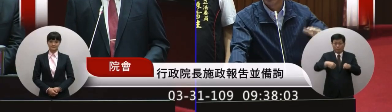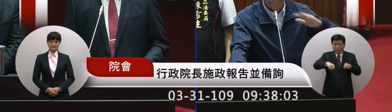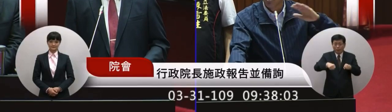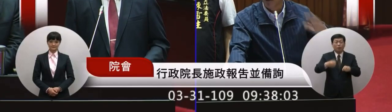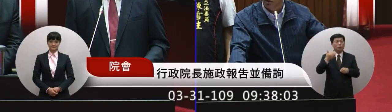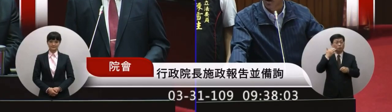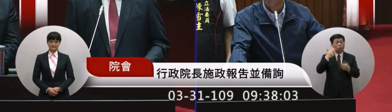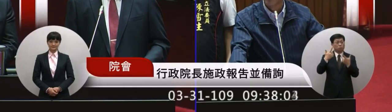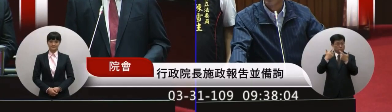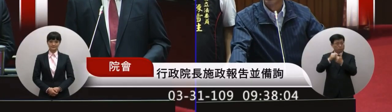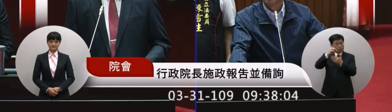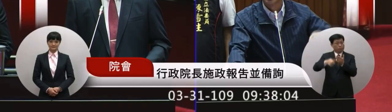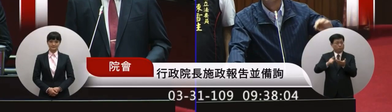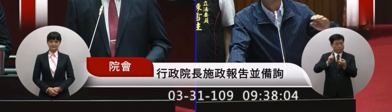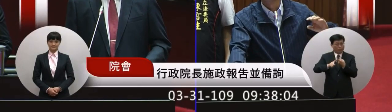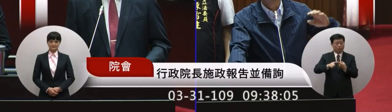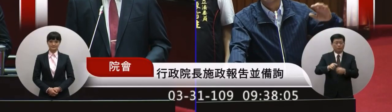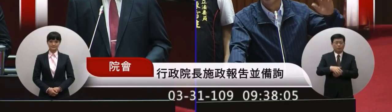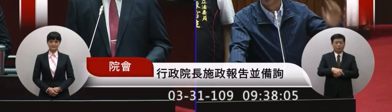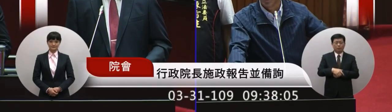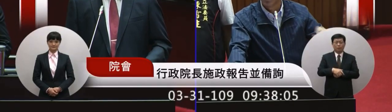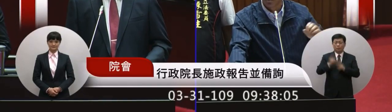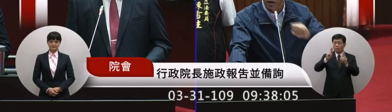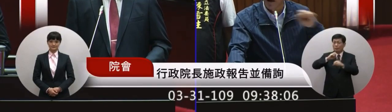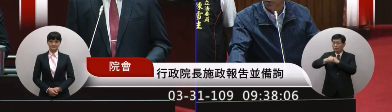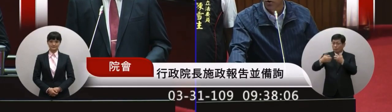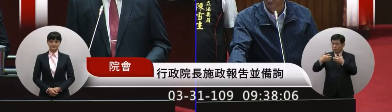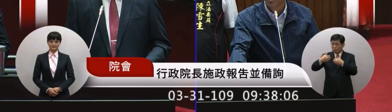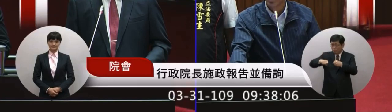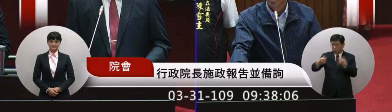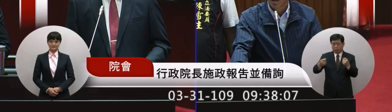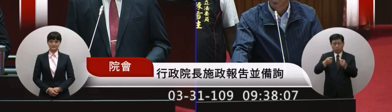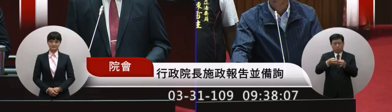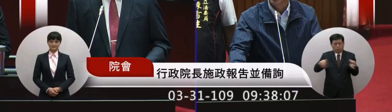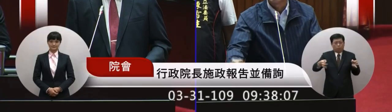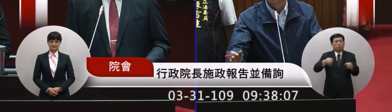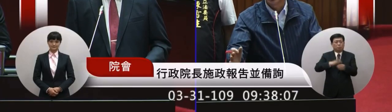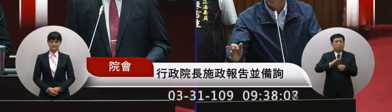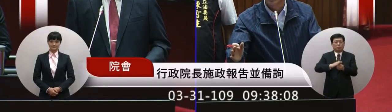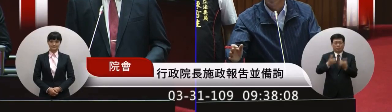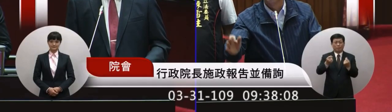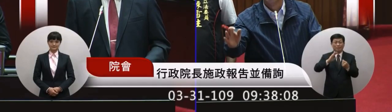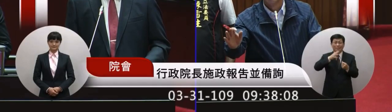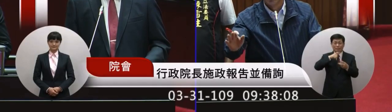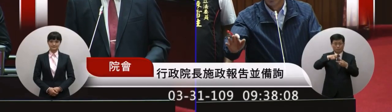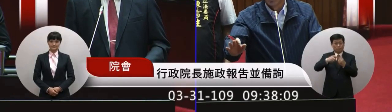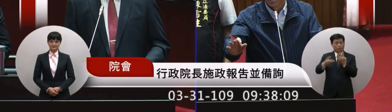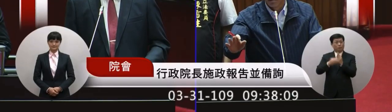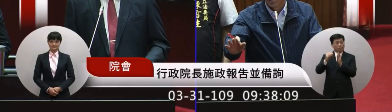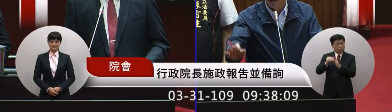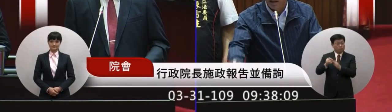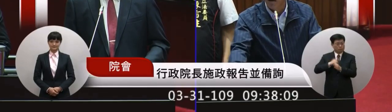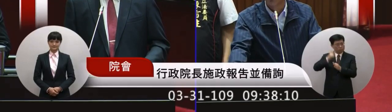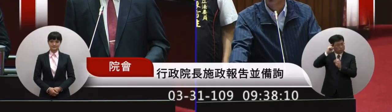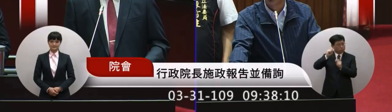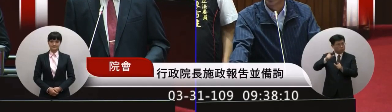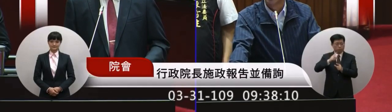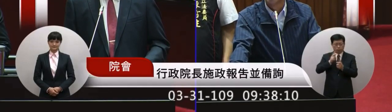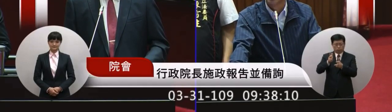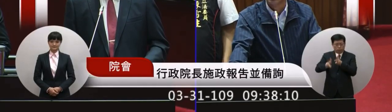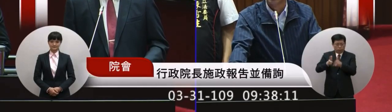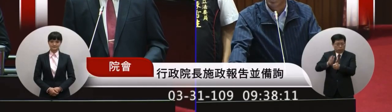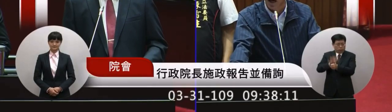符合空污标准，跟电动车都一样补助，而工业局是站在产业扶